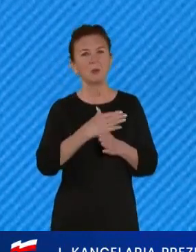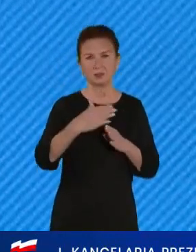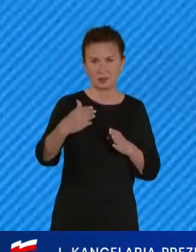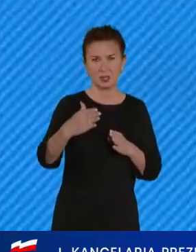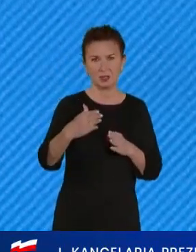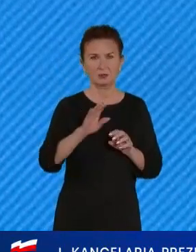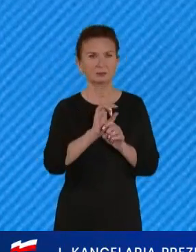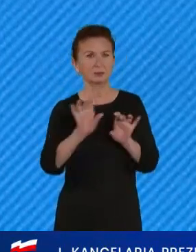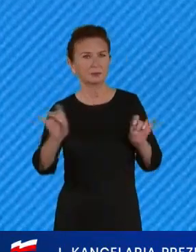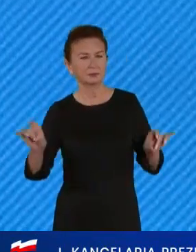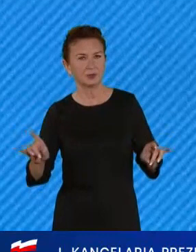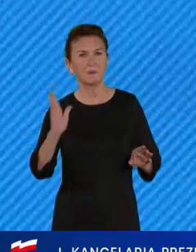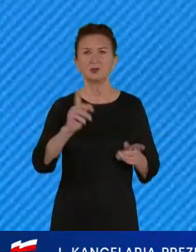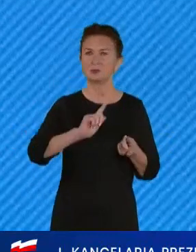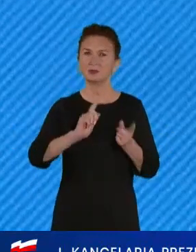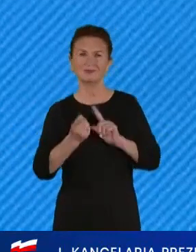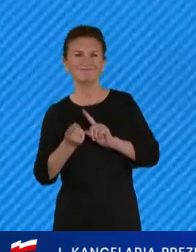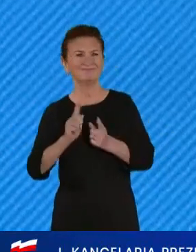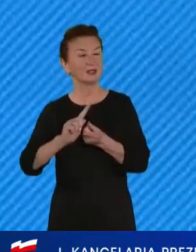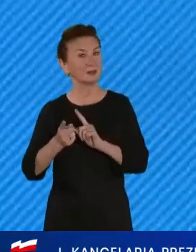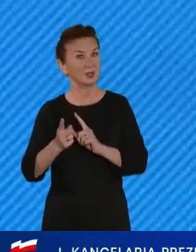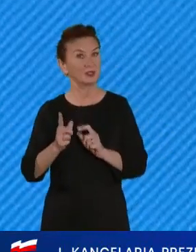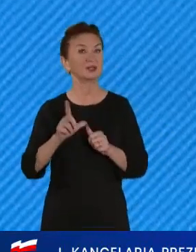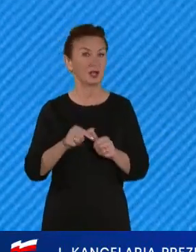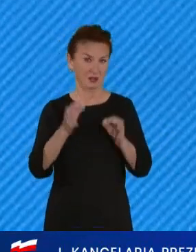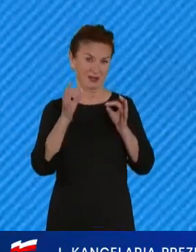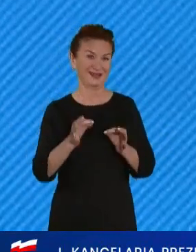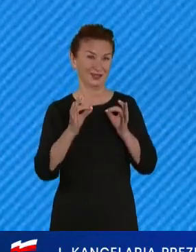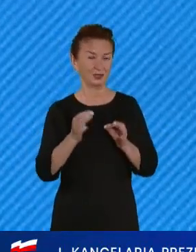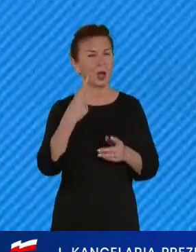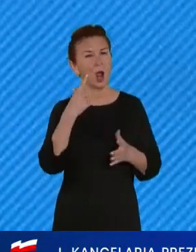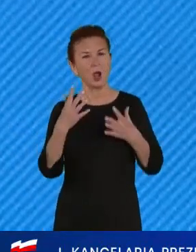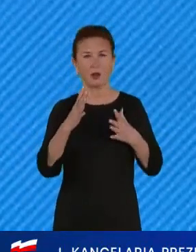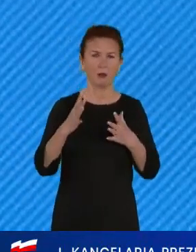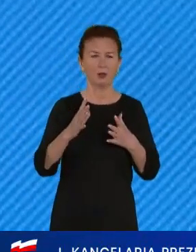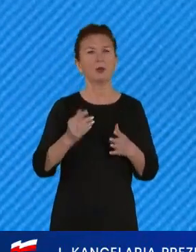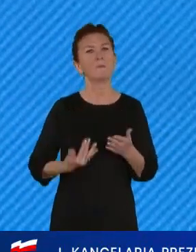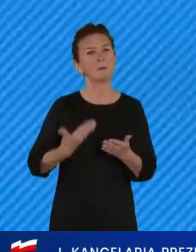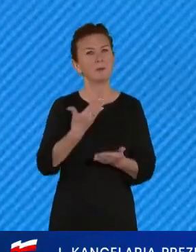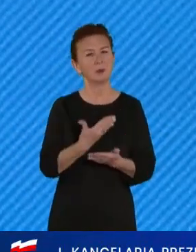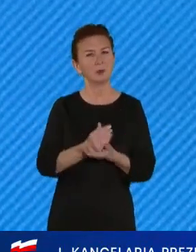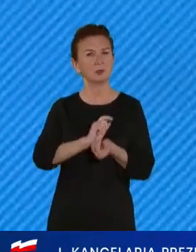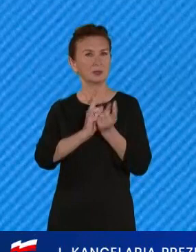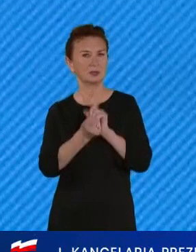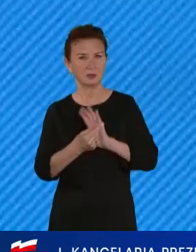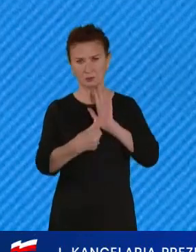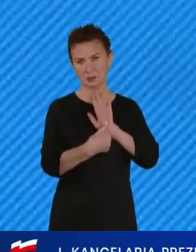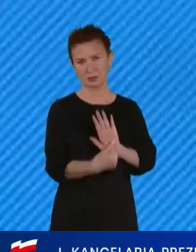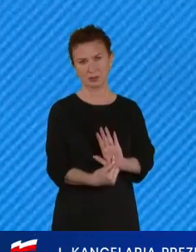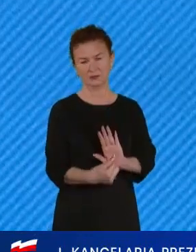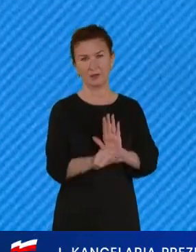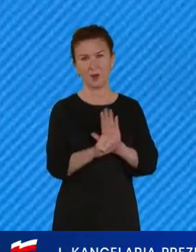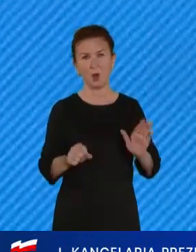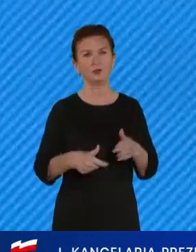je modyfikować, ale na dzisiaj taki zarys zmian, takie propozycje zmian przedstawiamy od